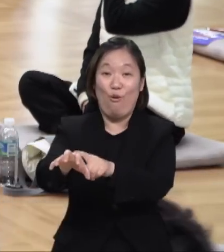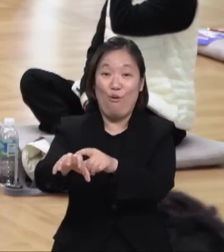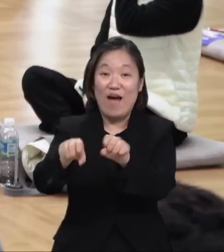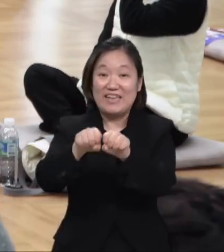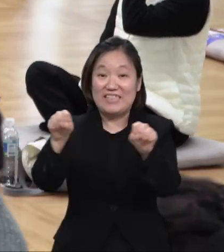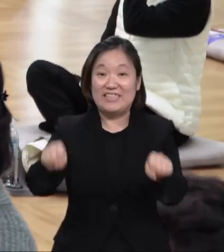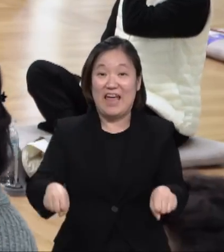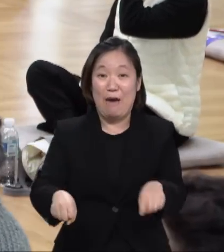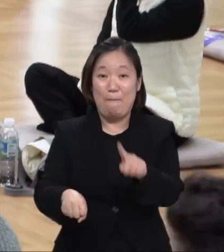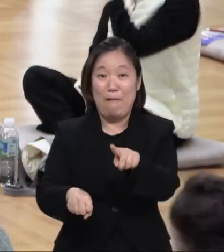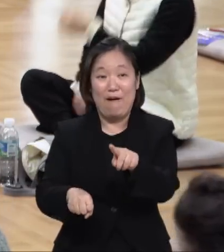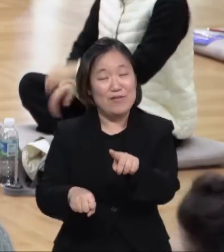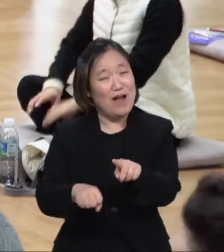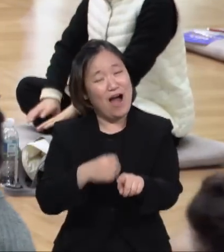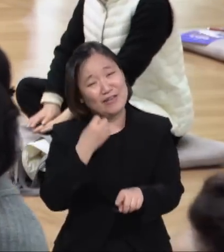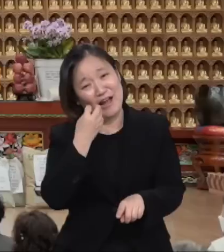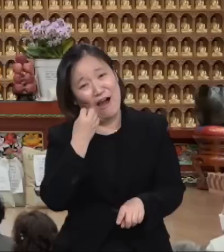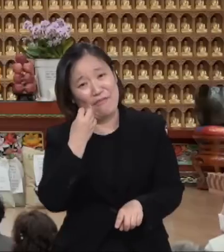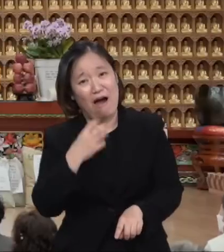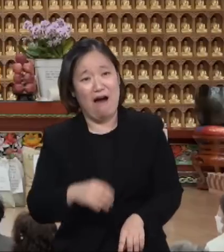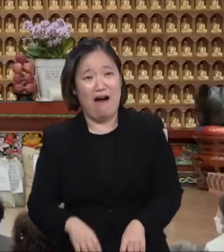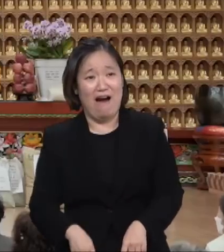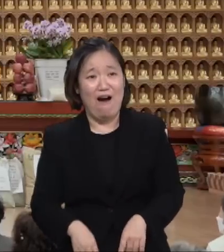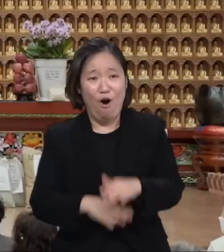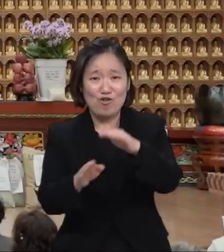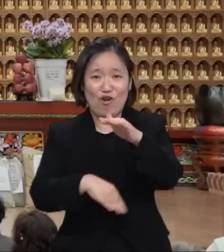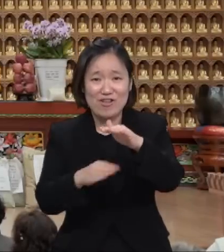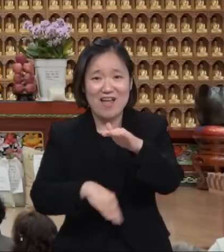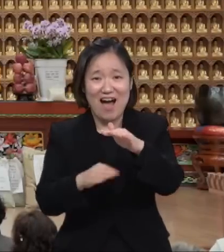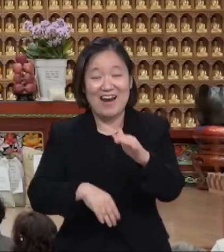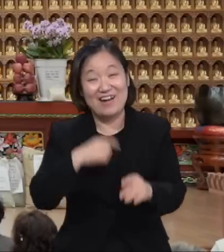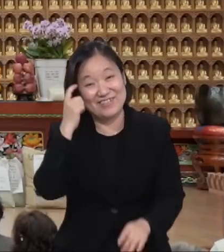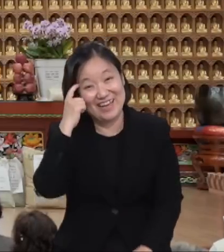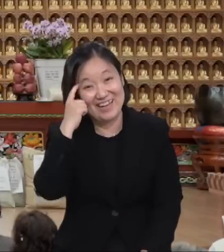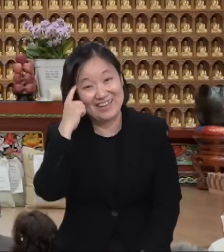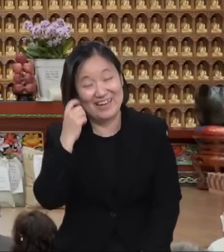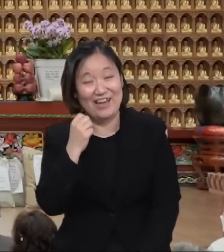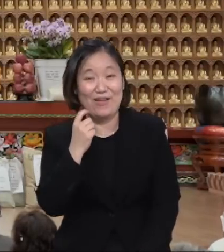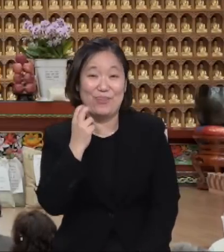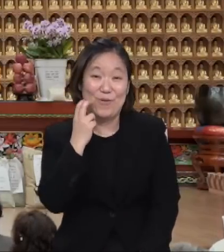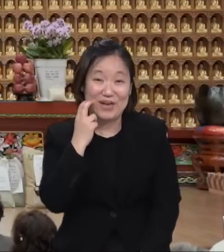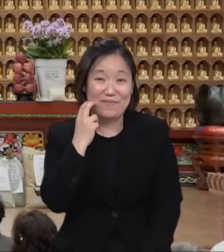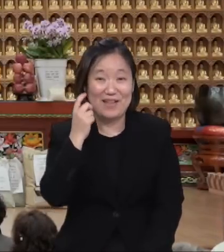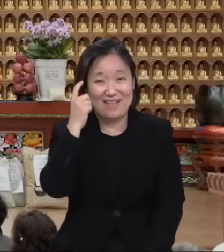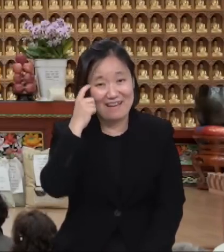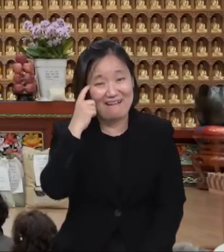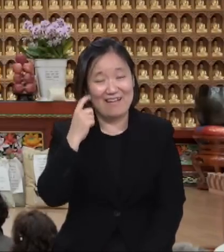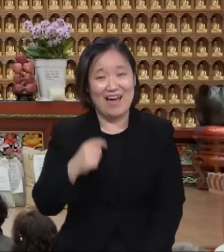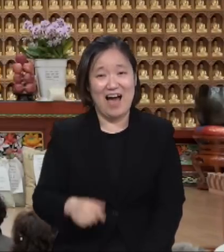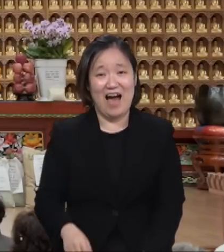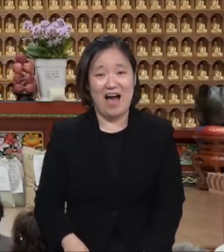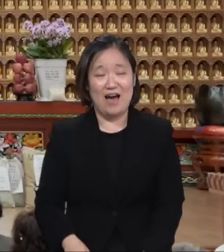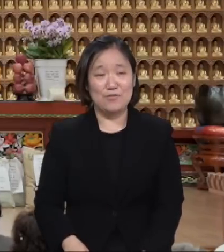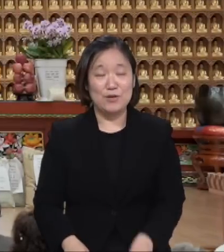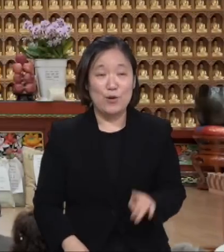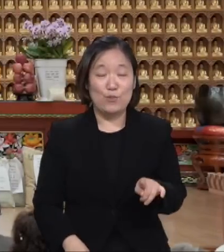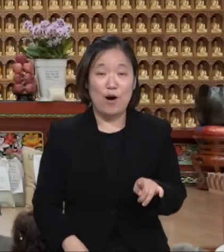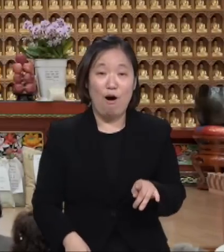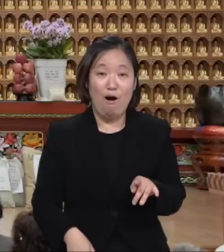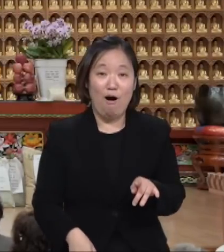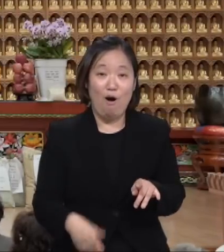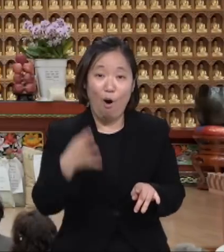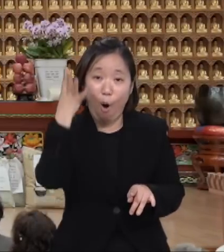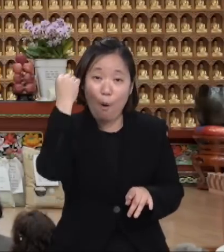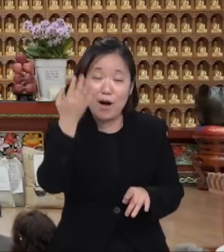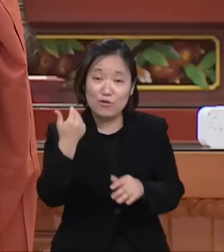끌려가서 근데 우리가 진작에 고민해 봐야 돼요 여러분 우린 우리 세계에서 컴퓨터 제일 잘하던 스티브 잡스라고